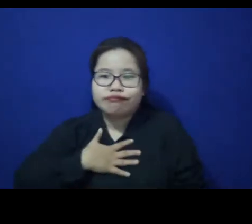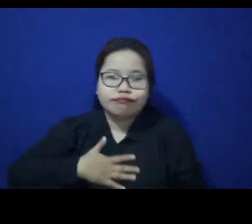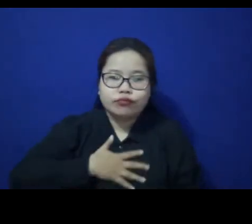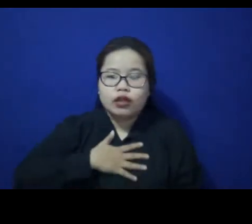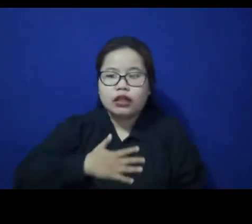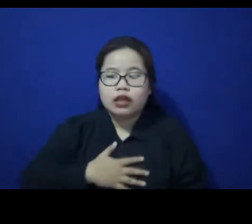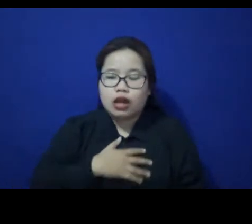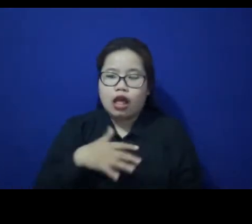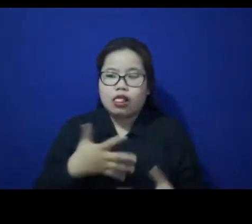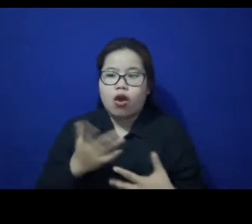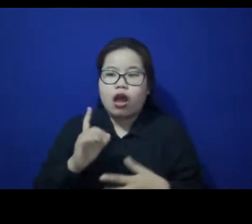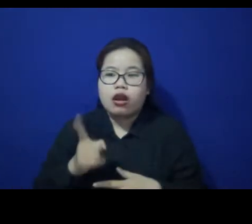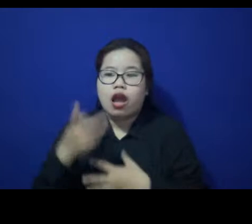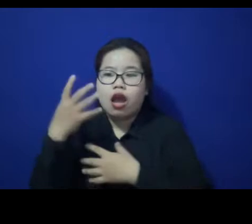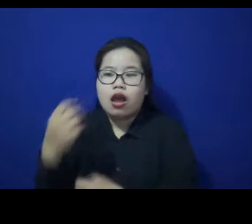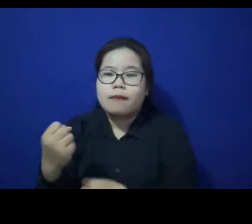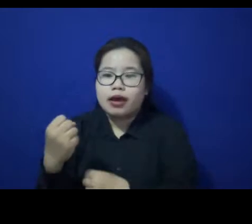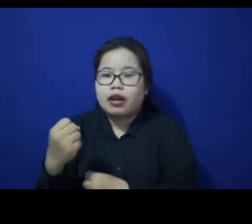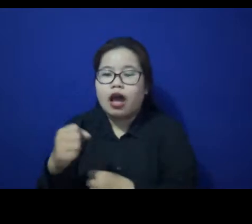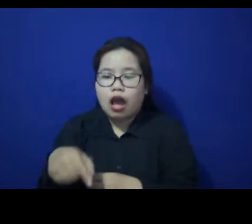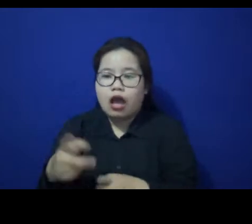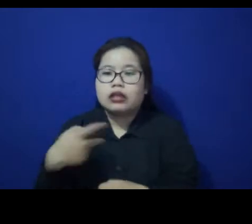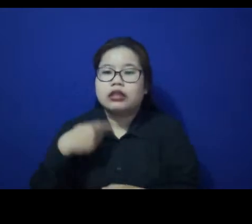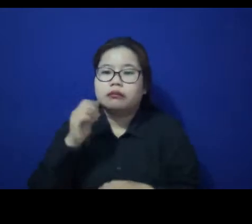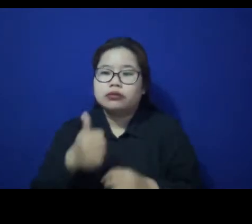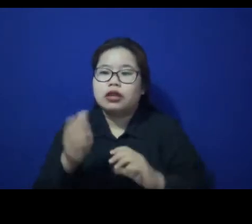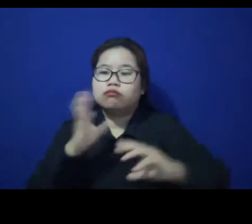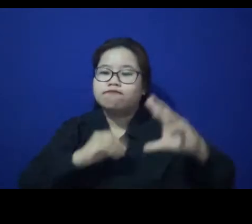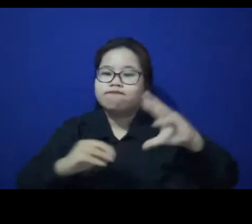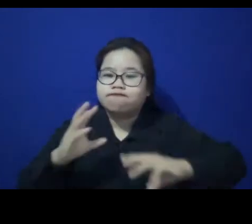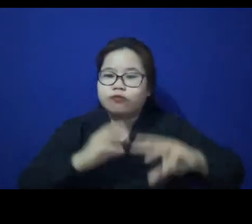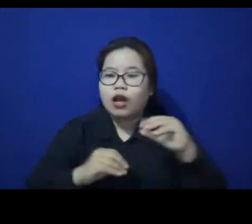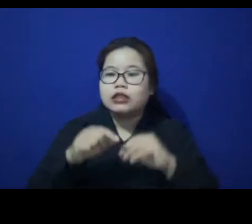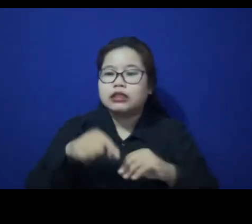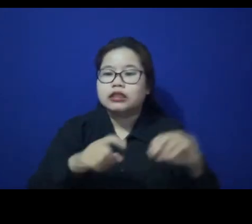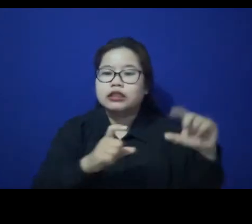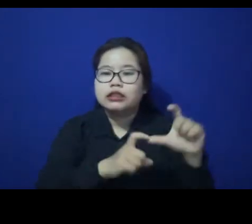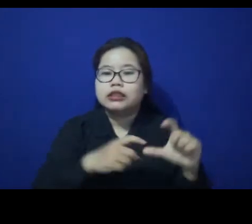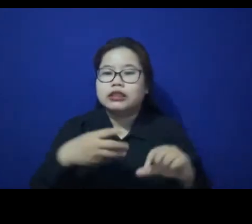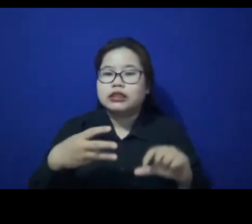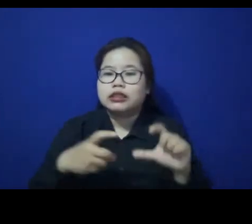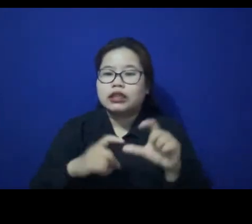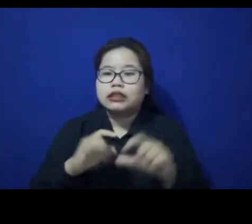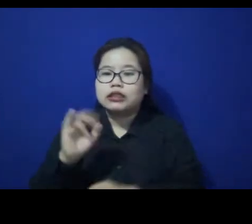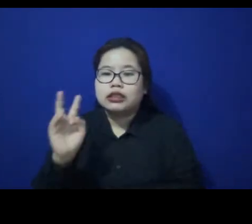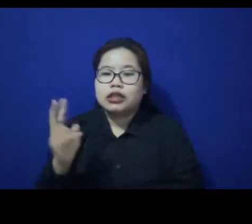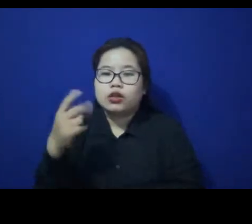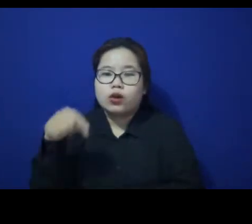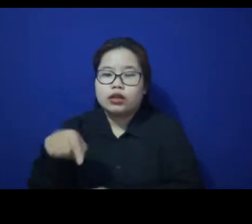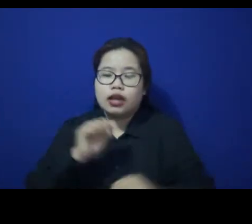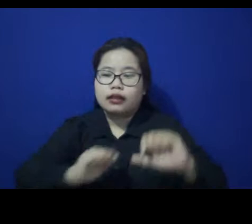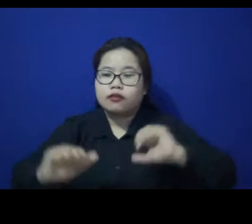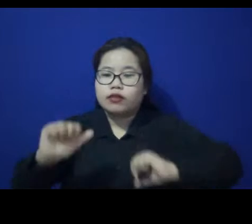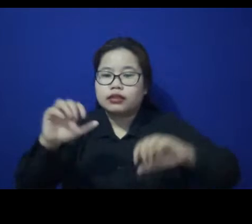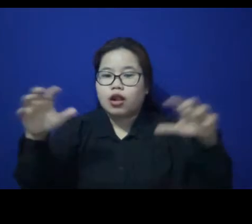juga harapan nanti. Dan kita bisa membahasnya di sesi kedua di aktivitas kelompok.